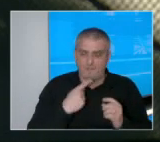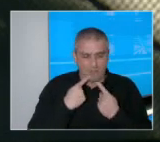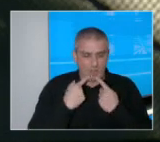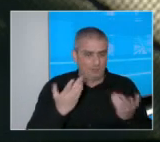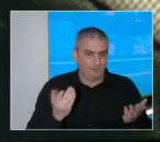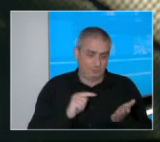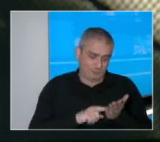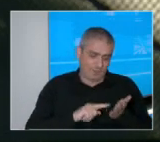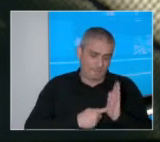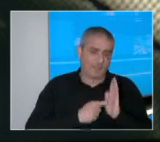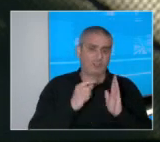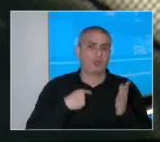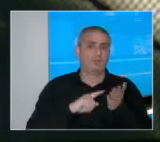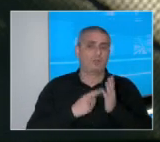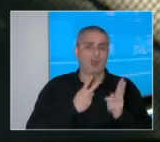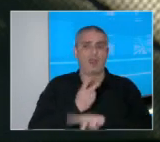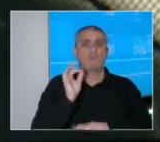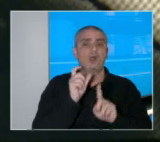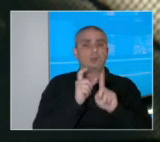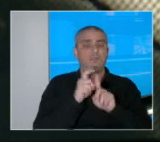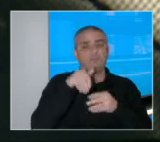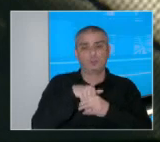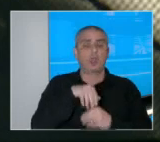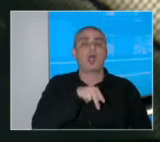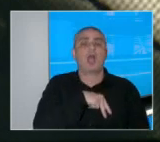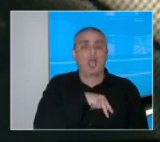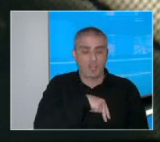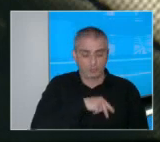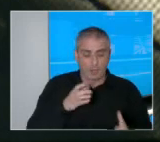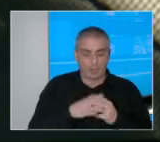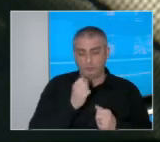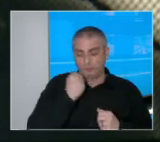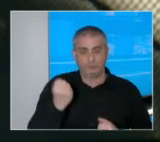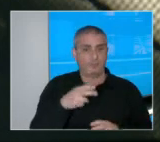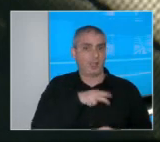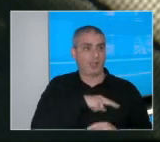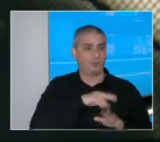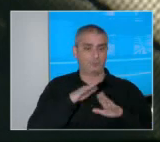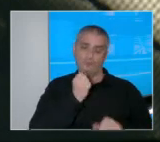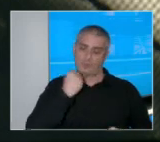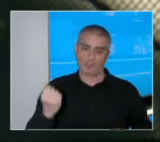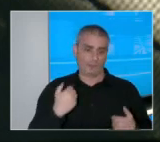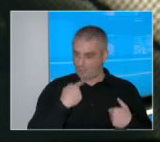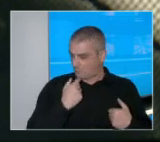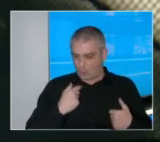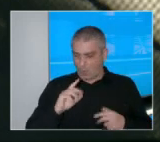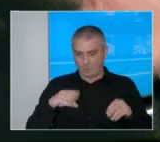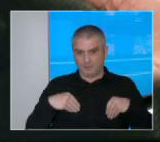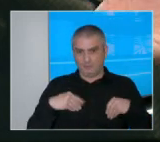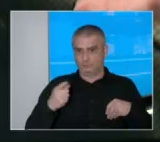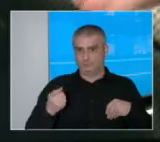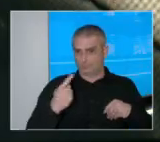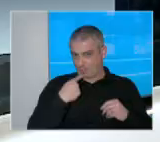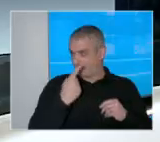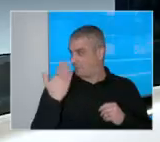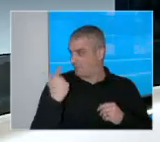על זה, כי זו המטרה. יש לנו מטרה לעבור את אחוז החסימה. מתוך אחריות לגוש הימין, מתוך אחריות לממשלת ימין, אמרנו, אנחנו לא ניתן שקרה, ואתם